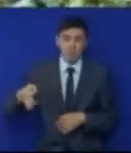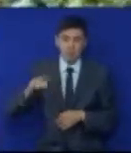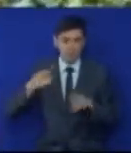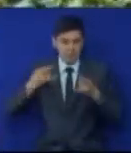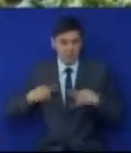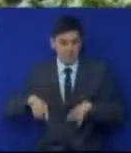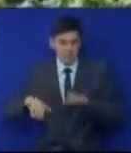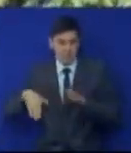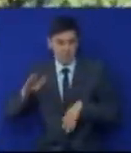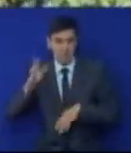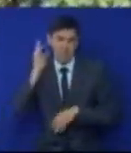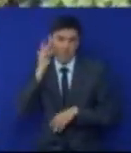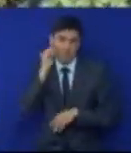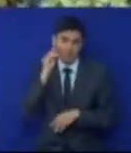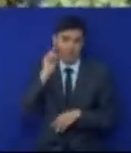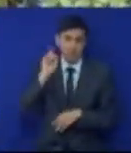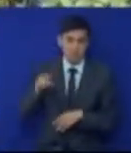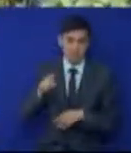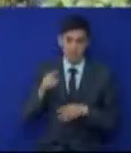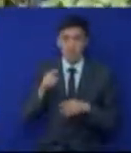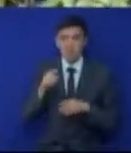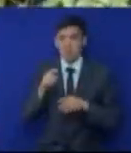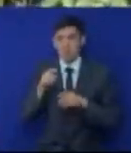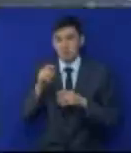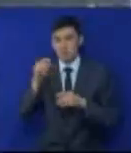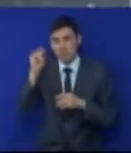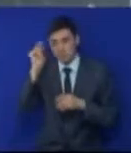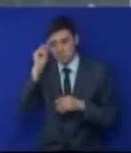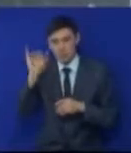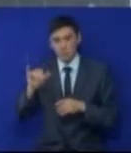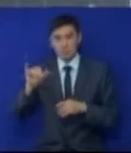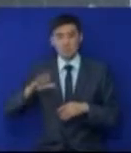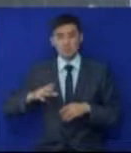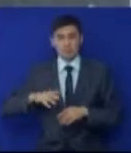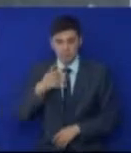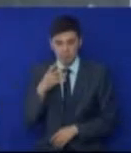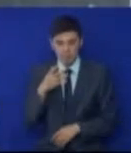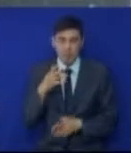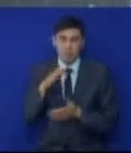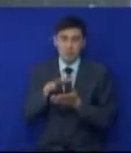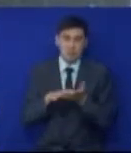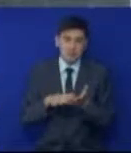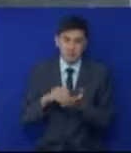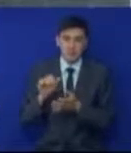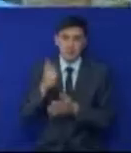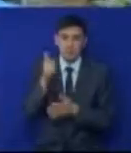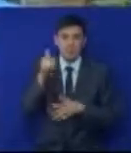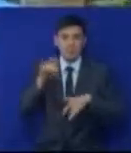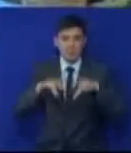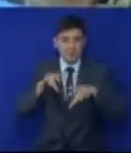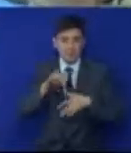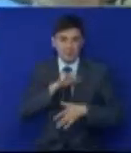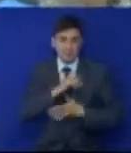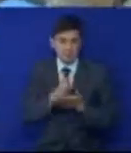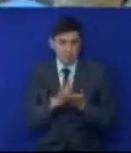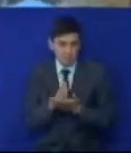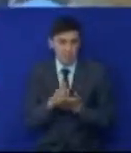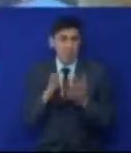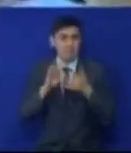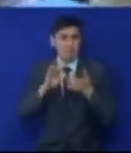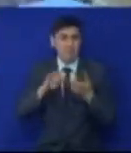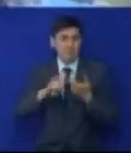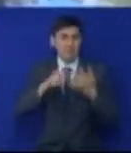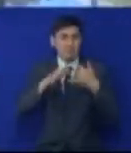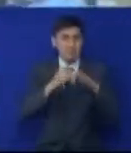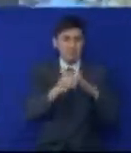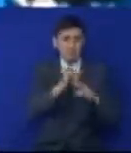келген. Алматы ауыл шаруашылық институтын бітірген. Шымкент облыстық партия комитетінің бірінші хатшысы әр жылдары ауыл шаруашылық саласында